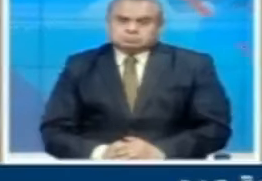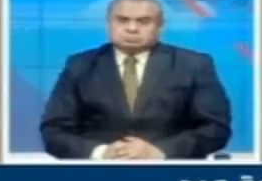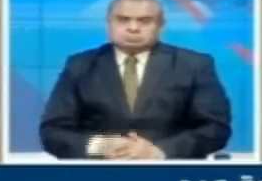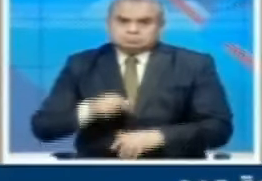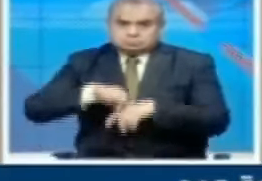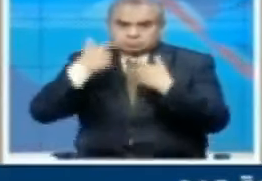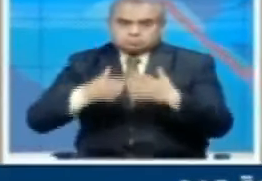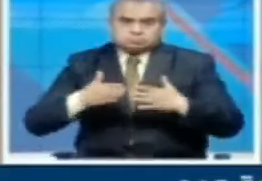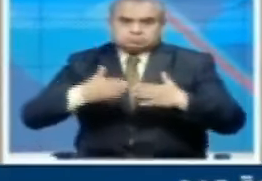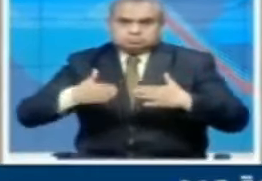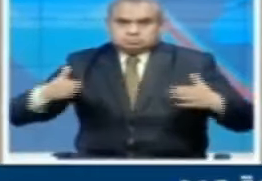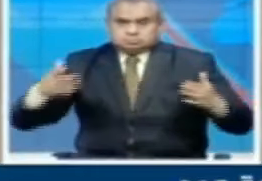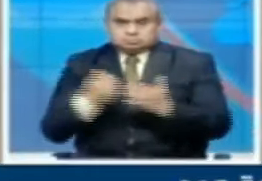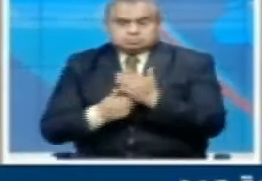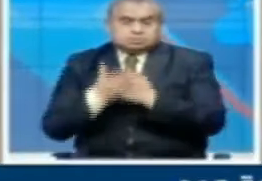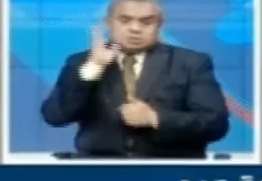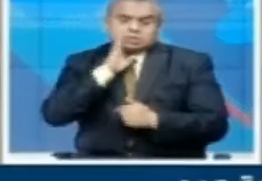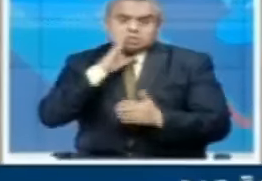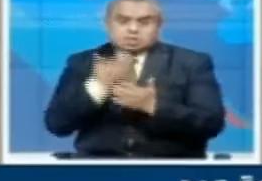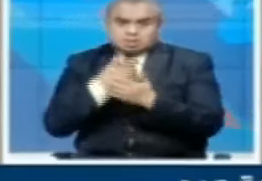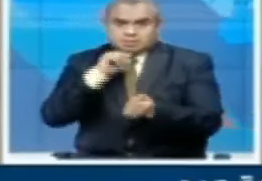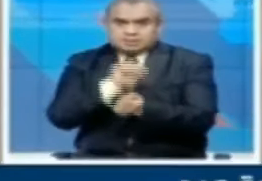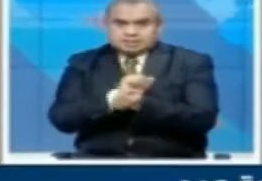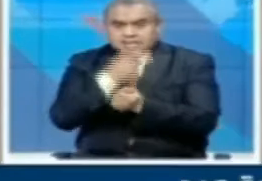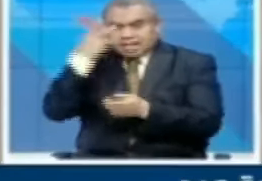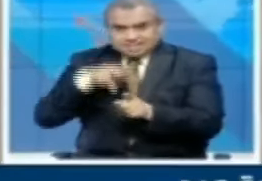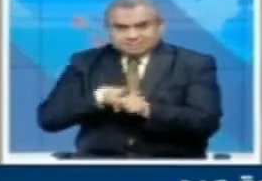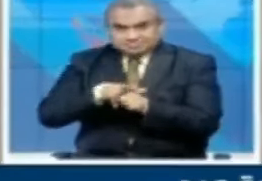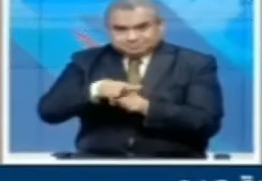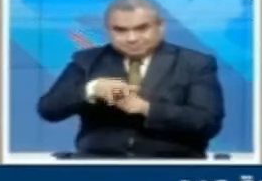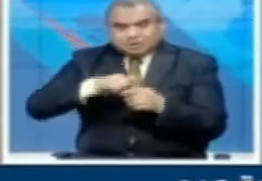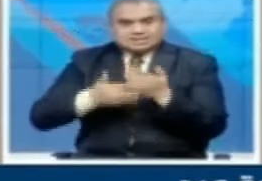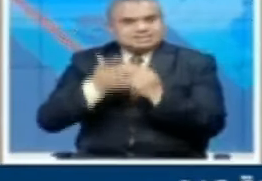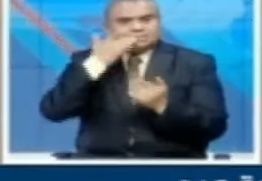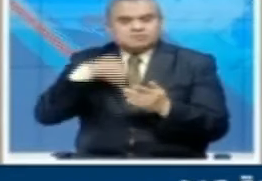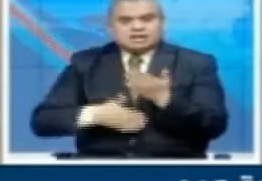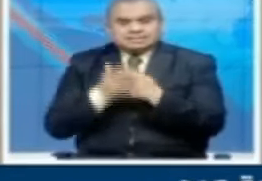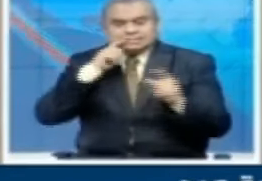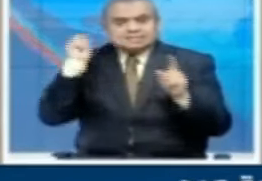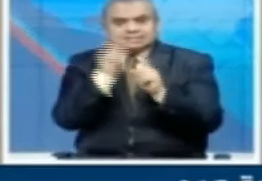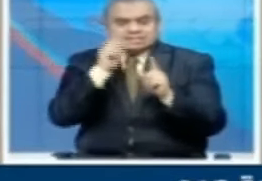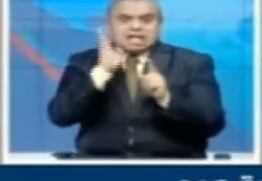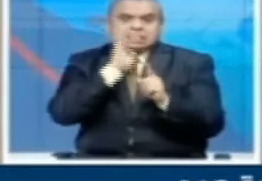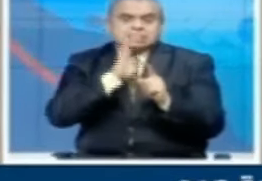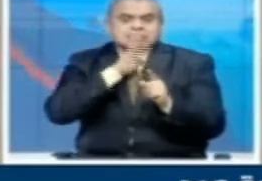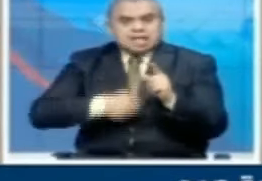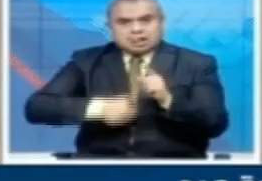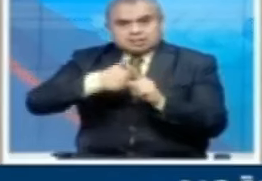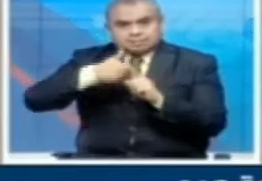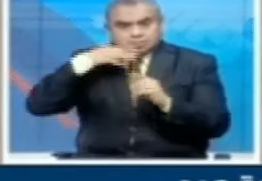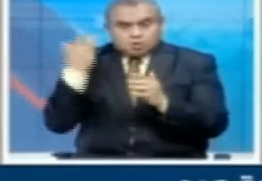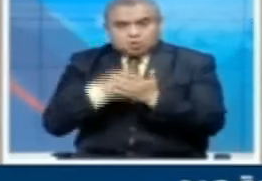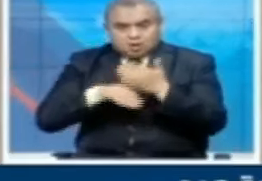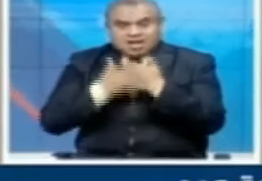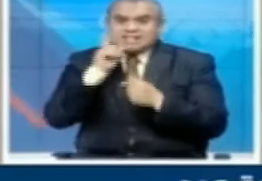التوسع في الإفراج بالعفو واحدة من أهم أدوات السياسة العقابية الحديثة التي تطبقها وزارة الداخلية وذات بعد إنساني، فهي